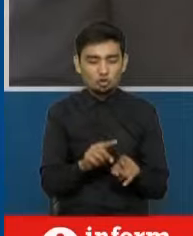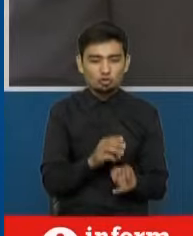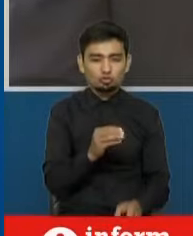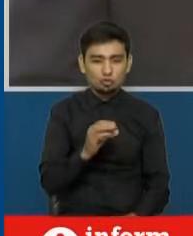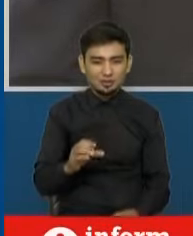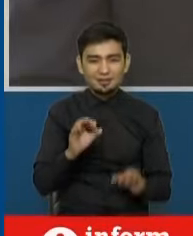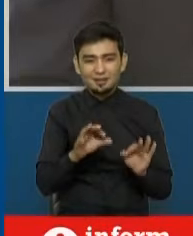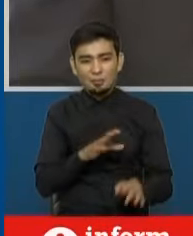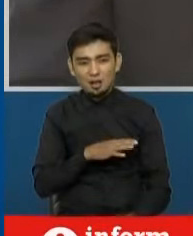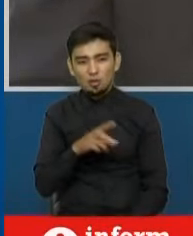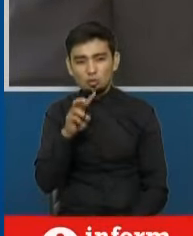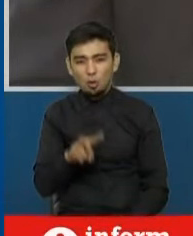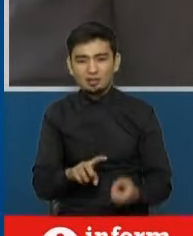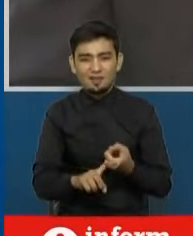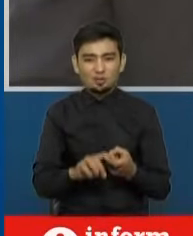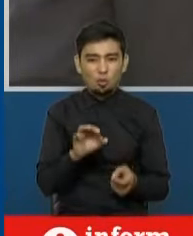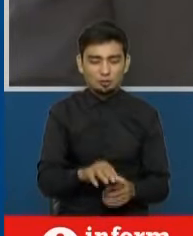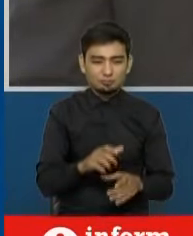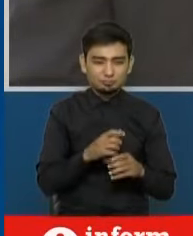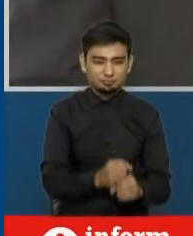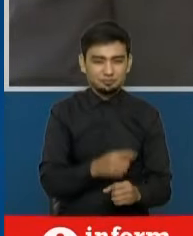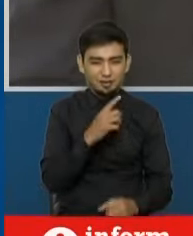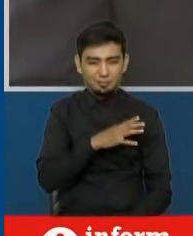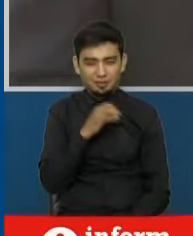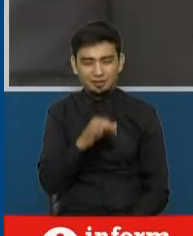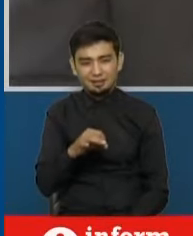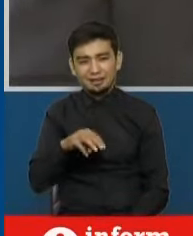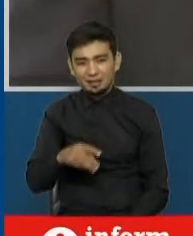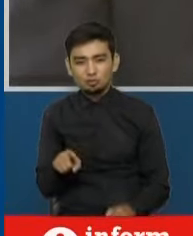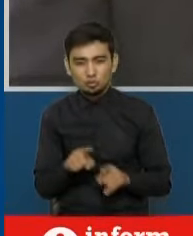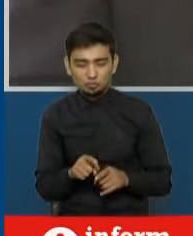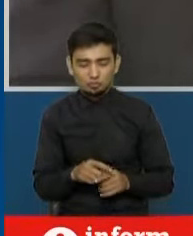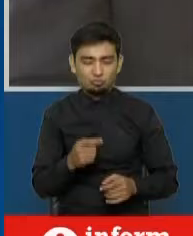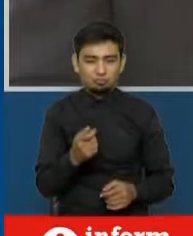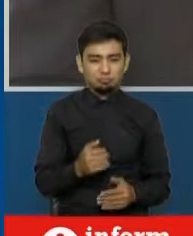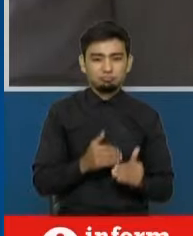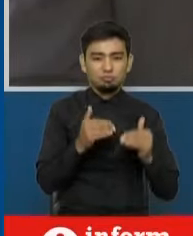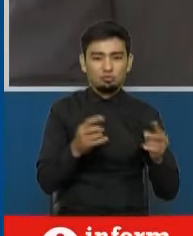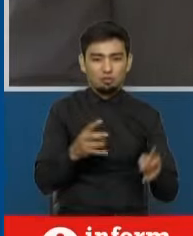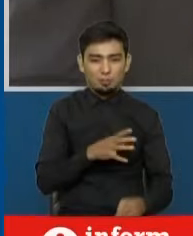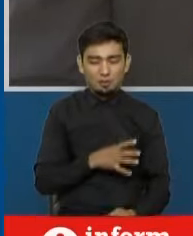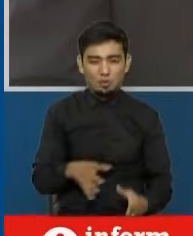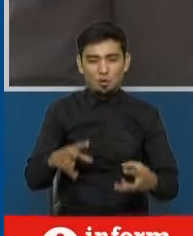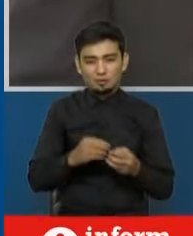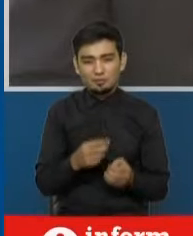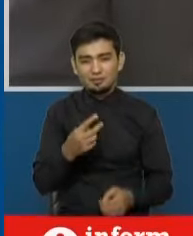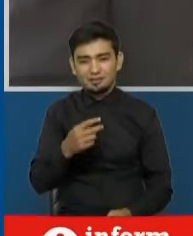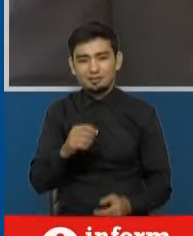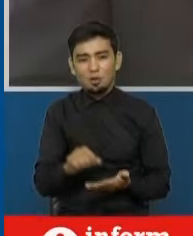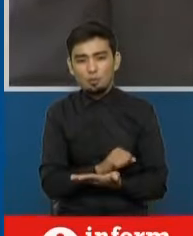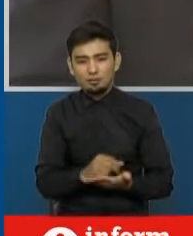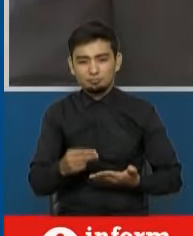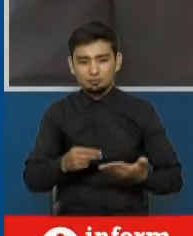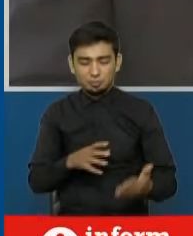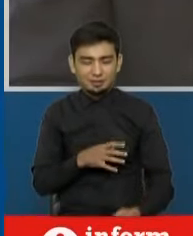зависимость от доллара, чтобы перейти на расчеты в национальных валютах. Также сегодня было подписано свыше 20 документов. Одним из